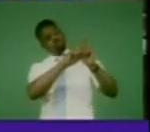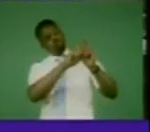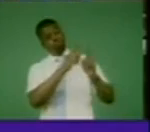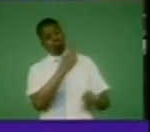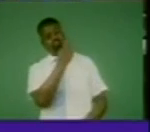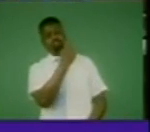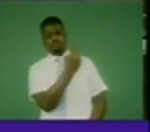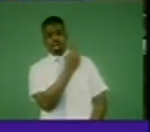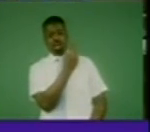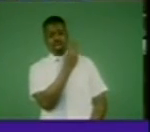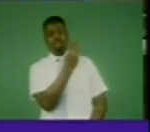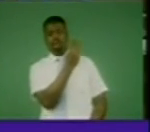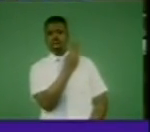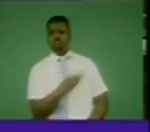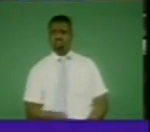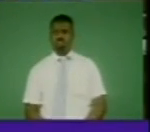133.